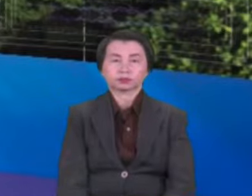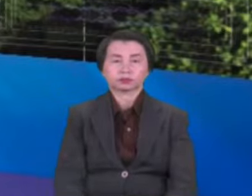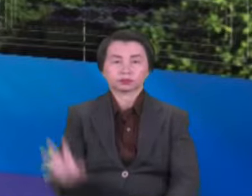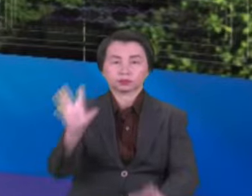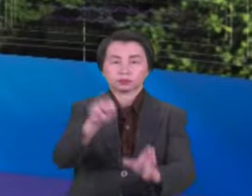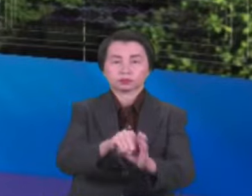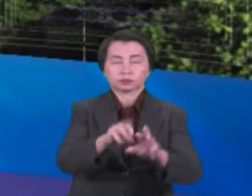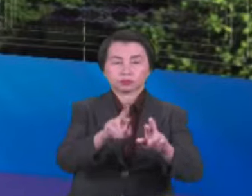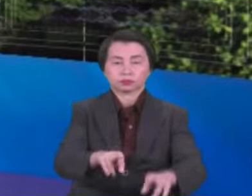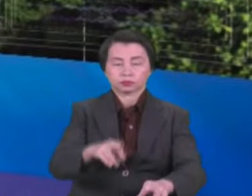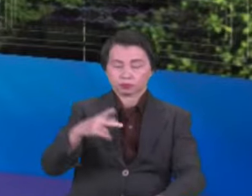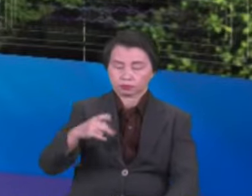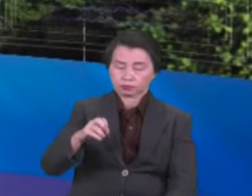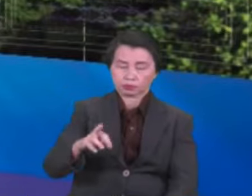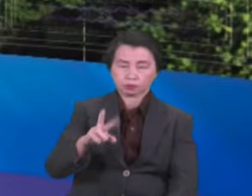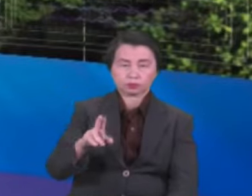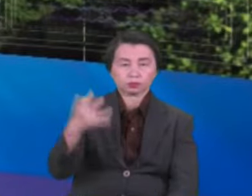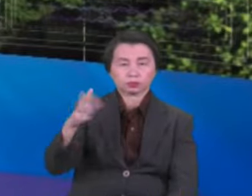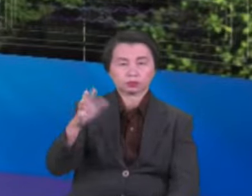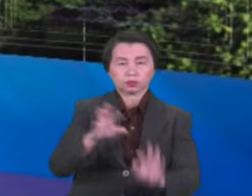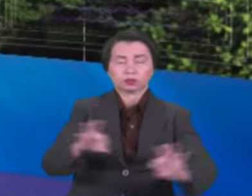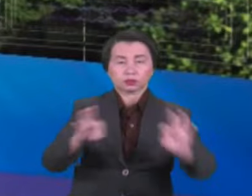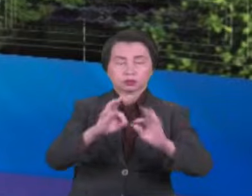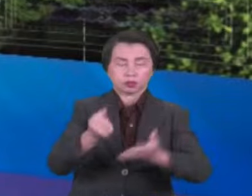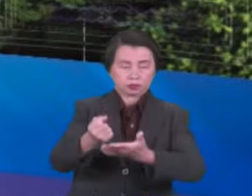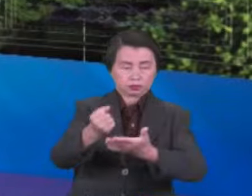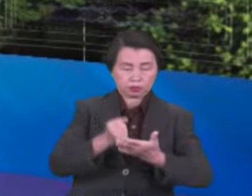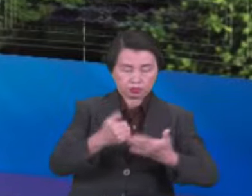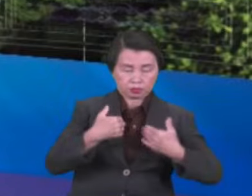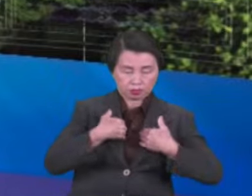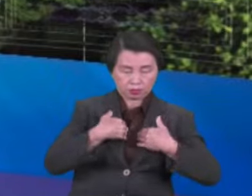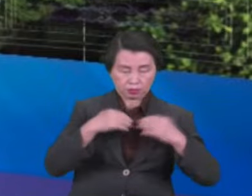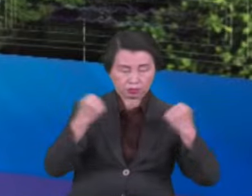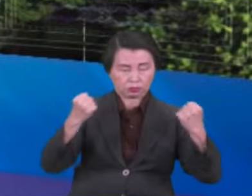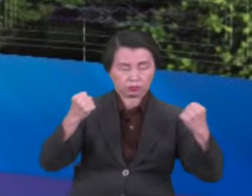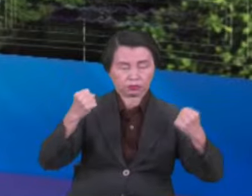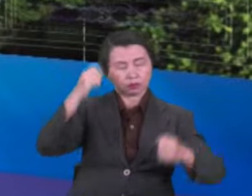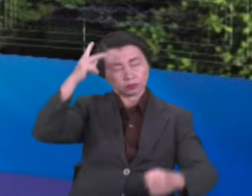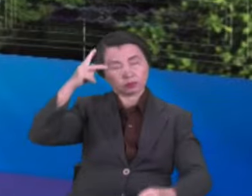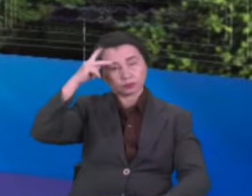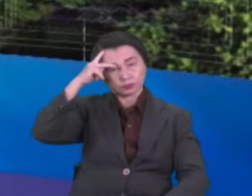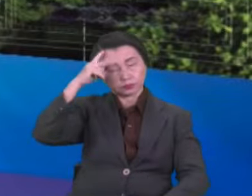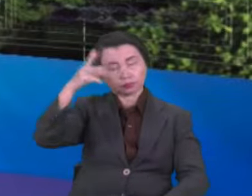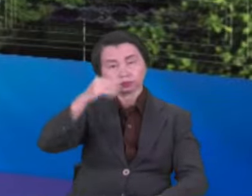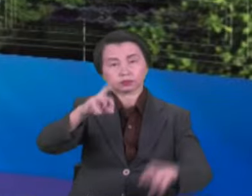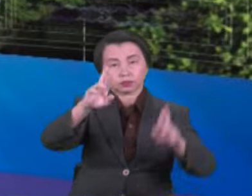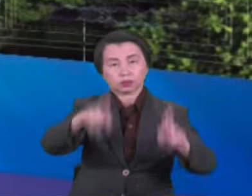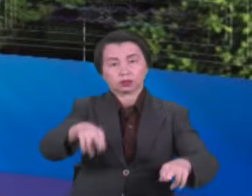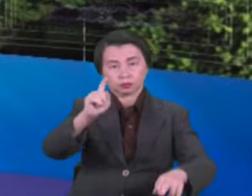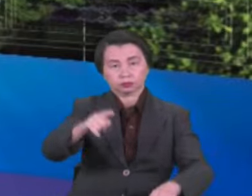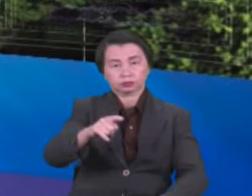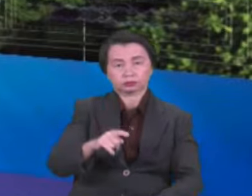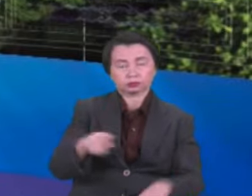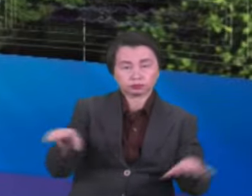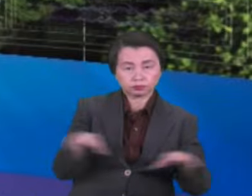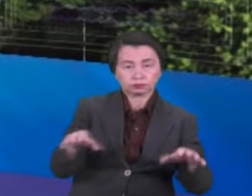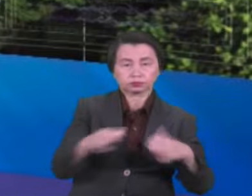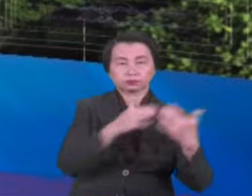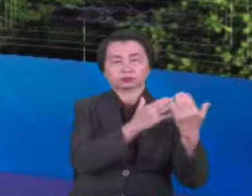Penglibatan rakyat pada PRU-15 amat penting dalam membantu mewujudkan kestabilan politik negara. Justru rakyat perlu